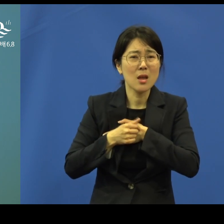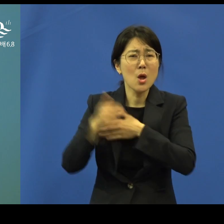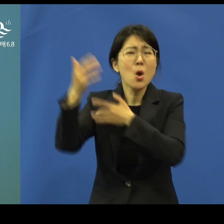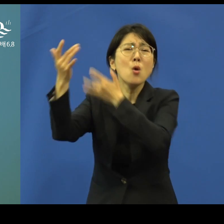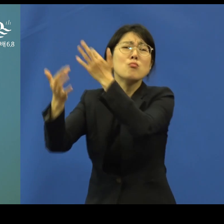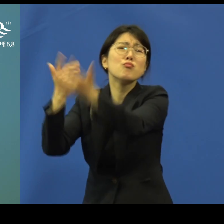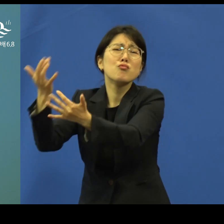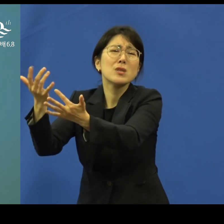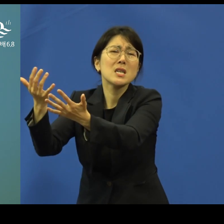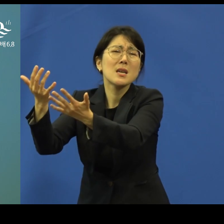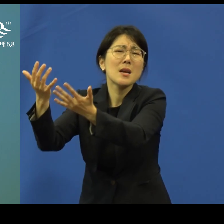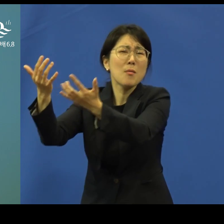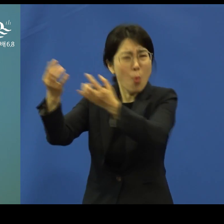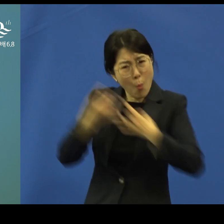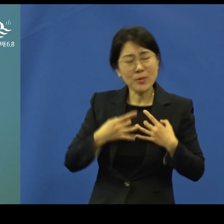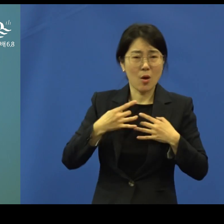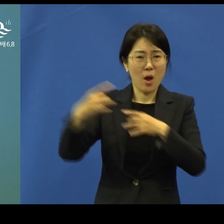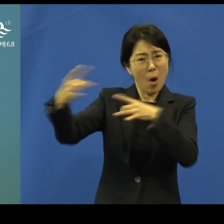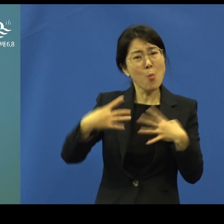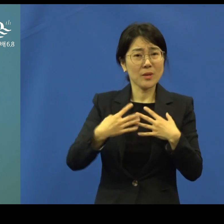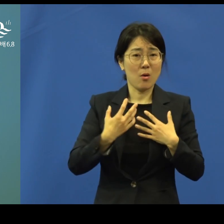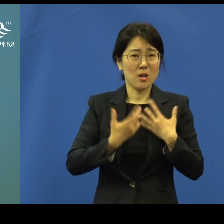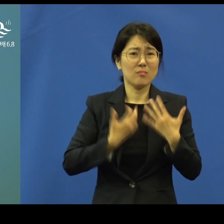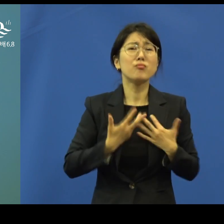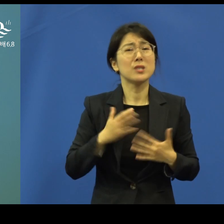그가 경험한 건 불이에요, 그냥.